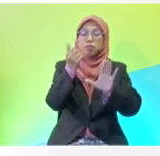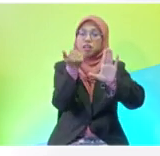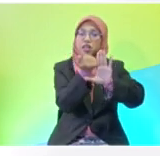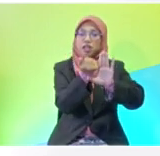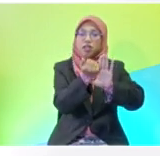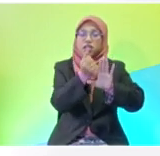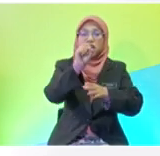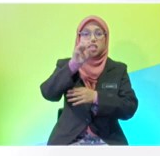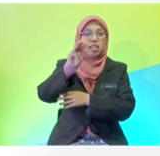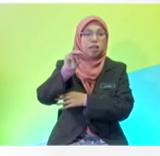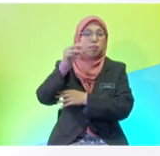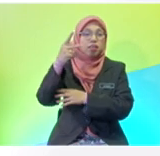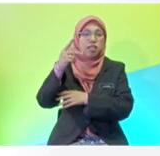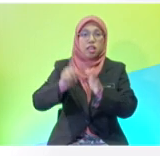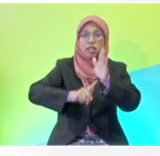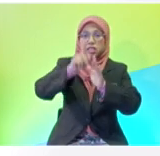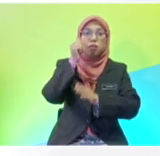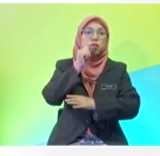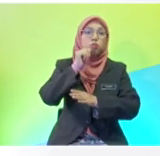perempuan Melaka